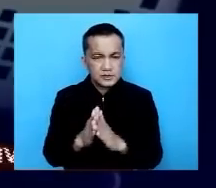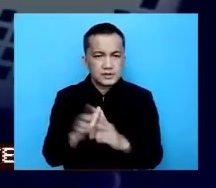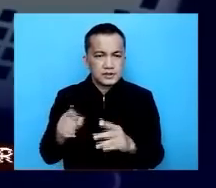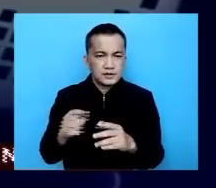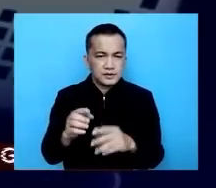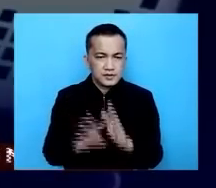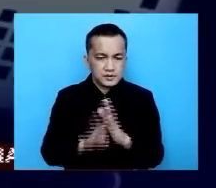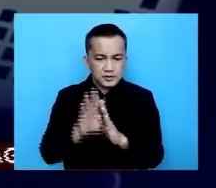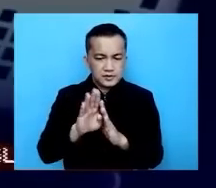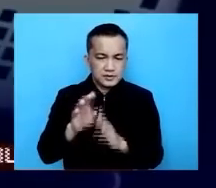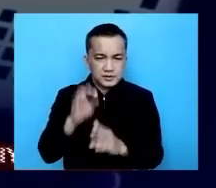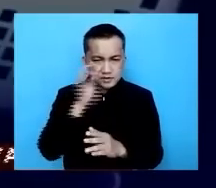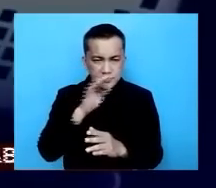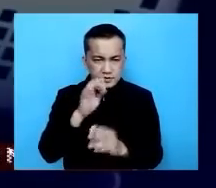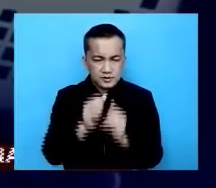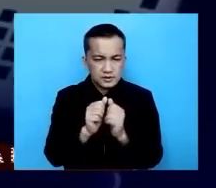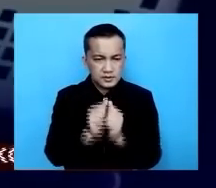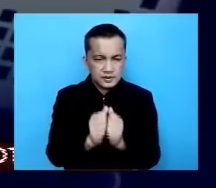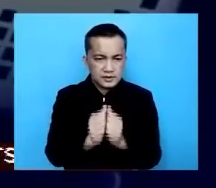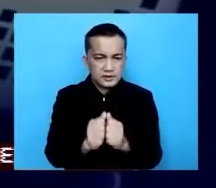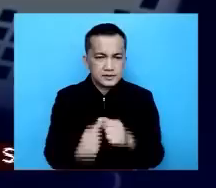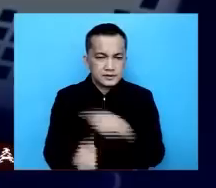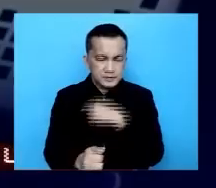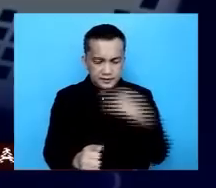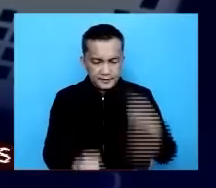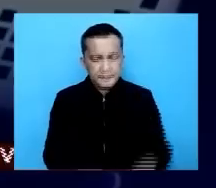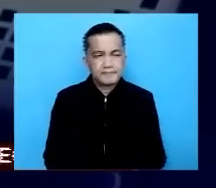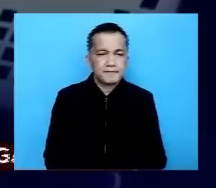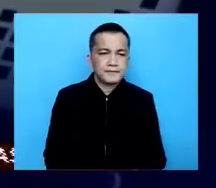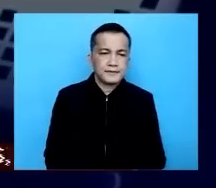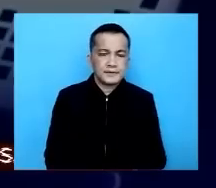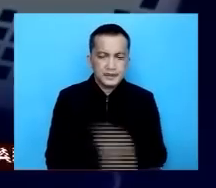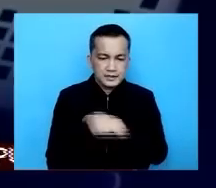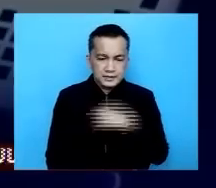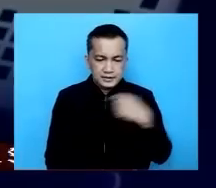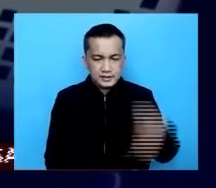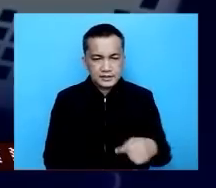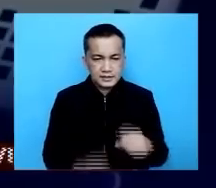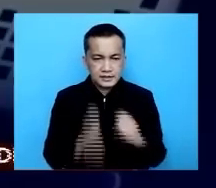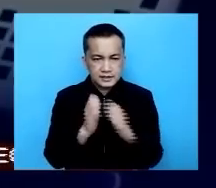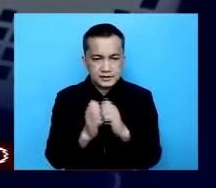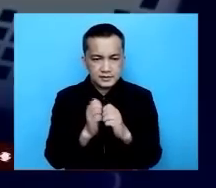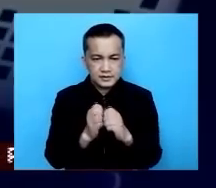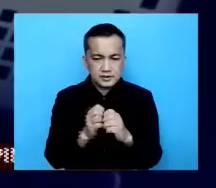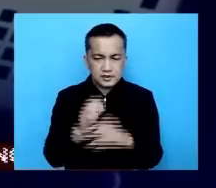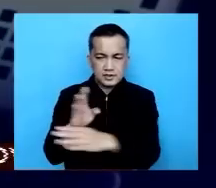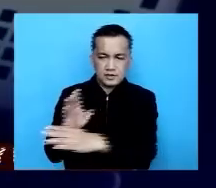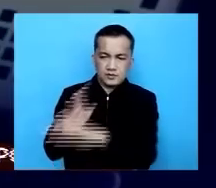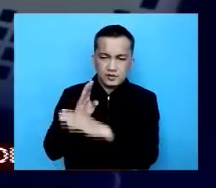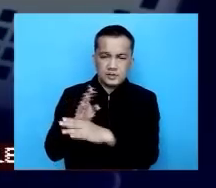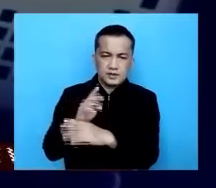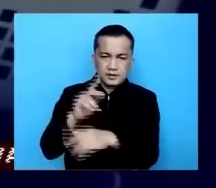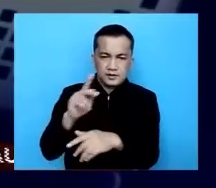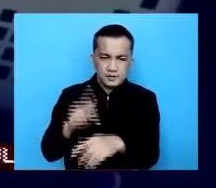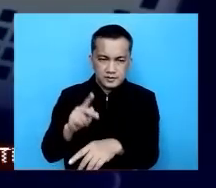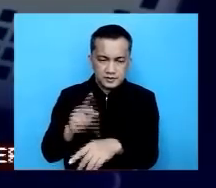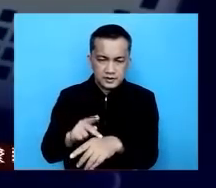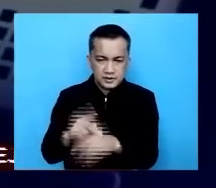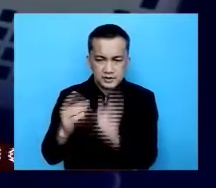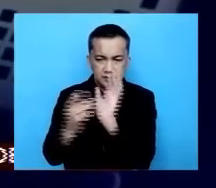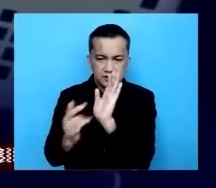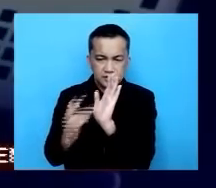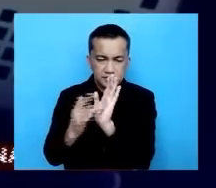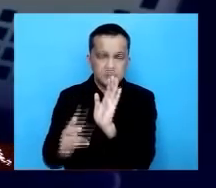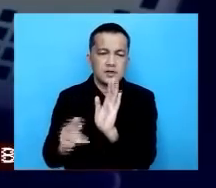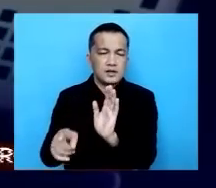ng mga Pilipino katuwang ang China. Umaasa ang Chinese Embassy na iiwas ang Pilipinas na mapagsamantalahan